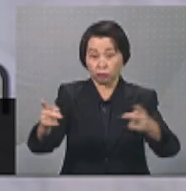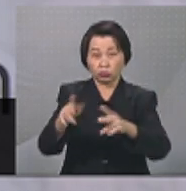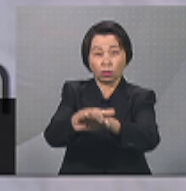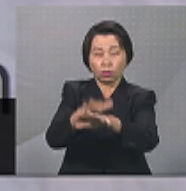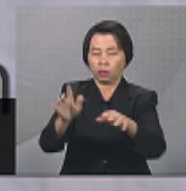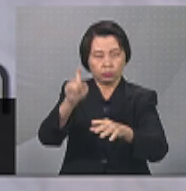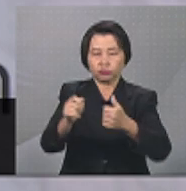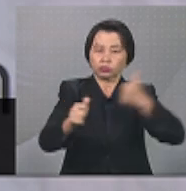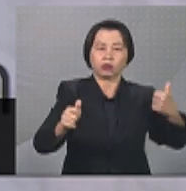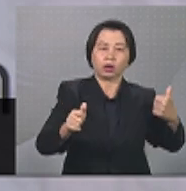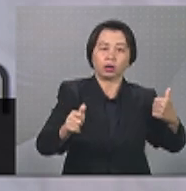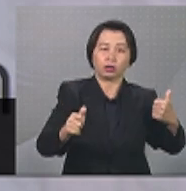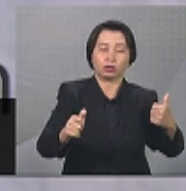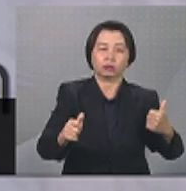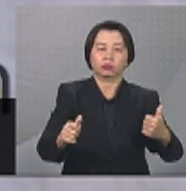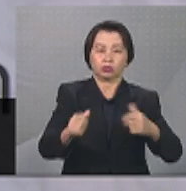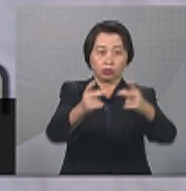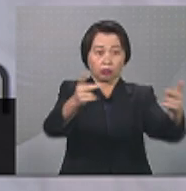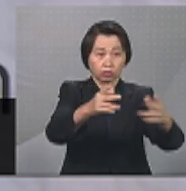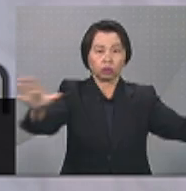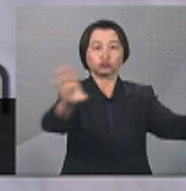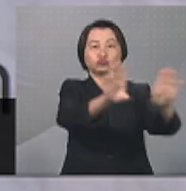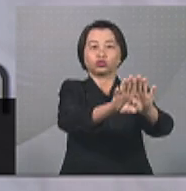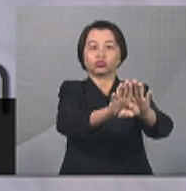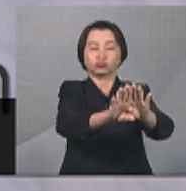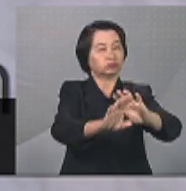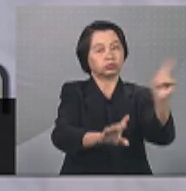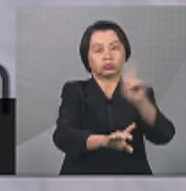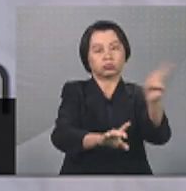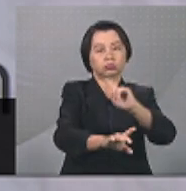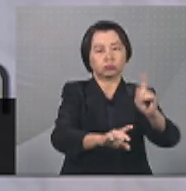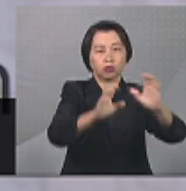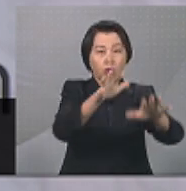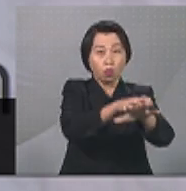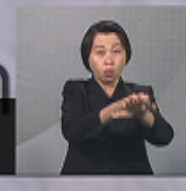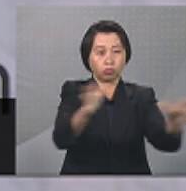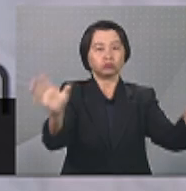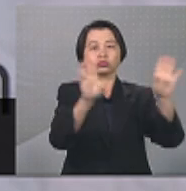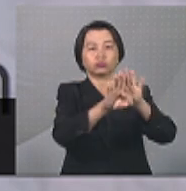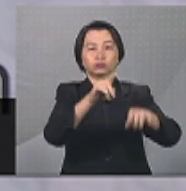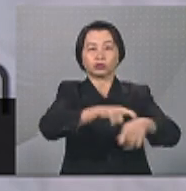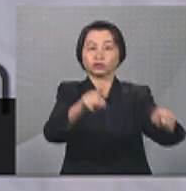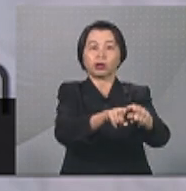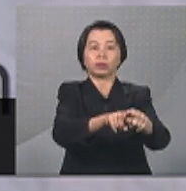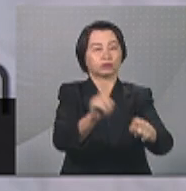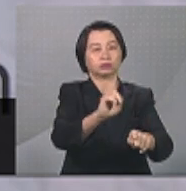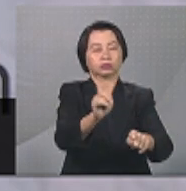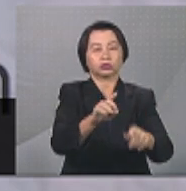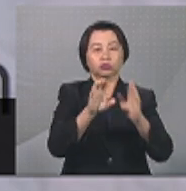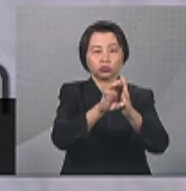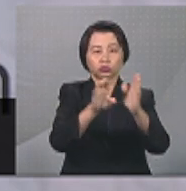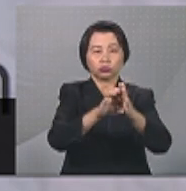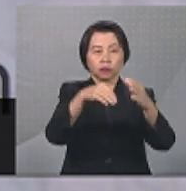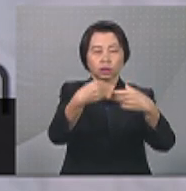crowded space dan kawasan yang tertutup, iaitu confined space, secara beramai-ramai pada masa yang sama, seperti di